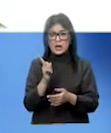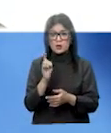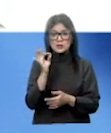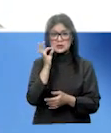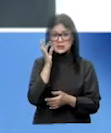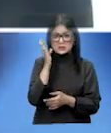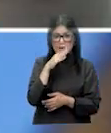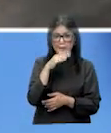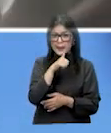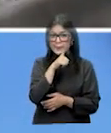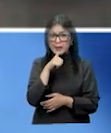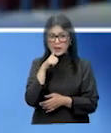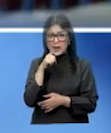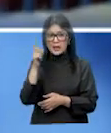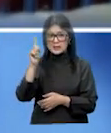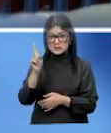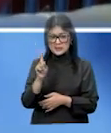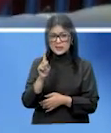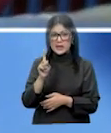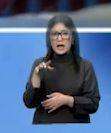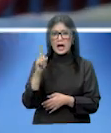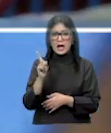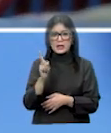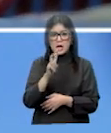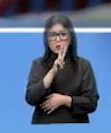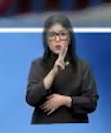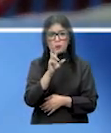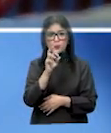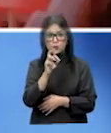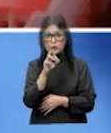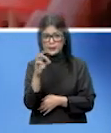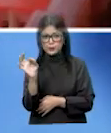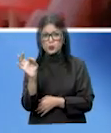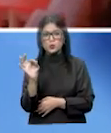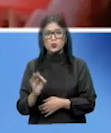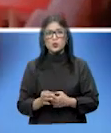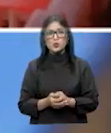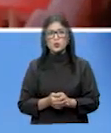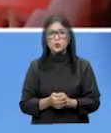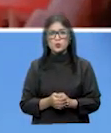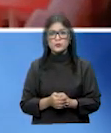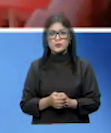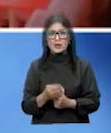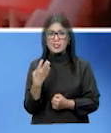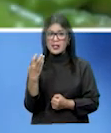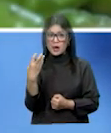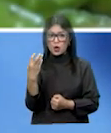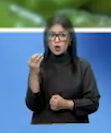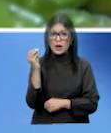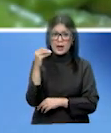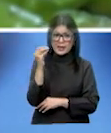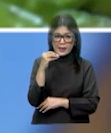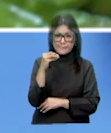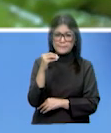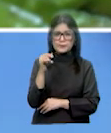sebesar Rp120.000 per kg Adapun telur ayam beras ataupun telur yang biasa dikonsumsi oleh